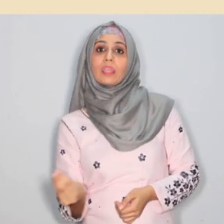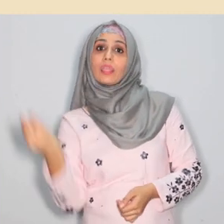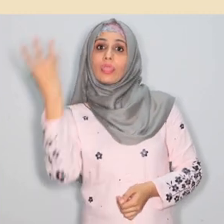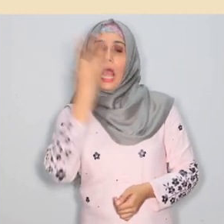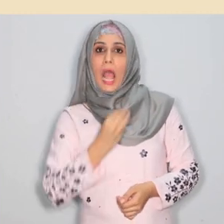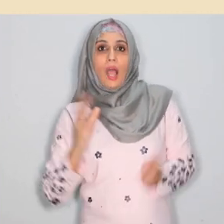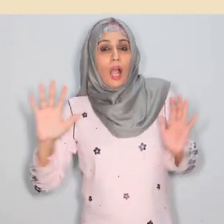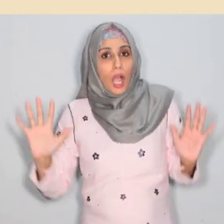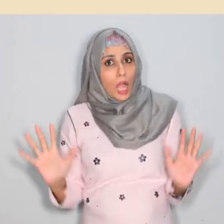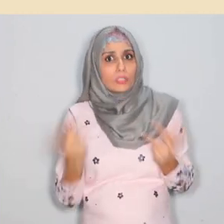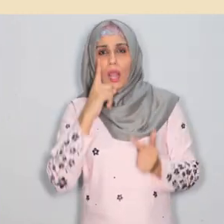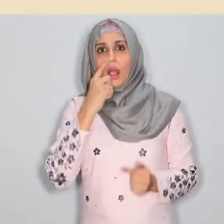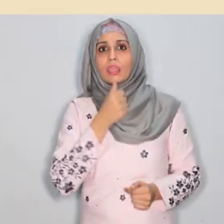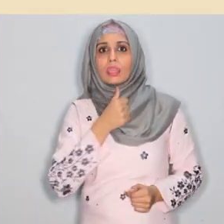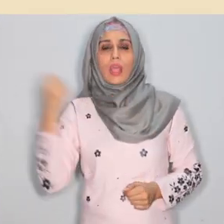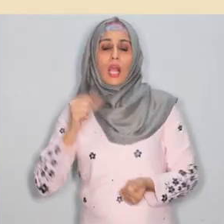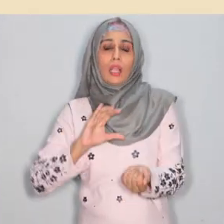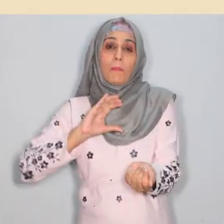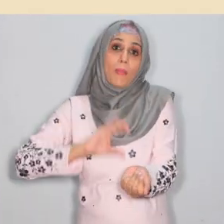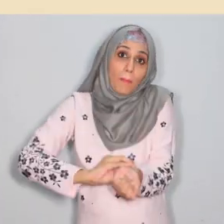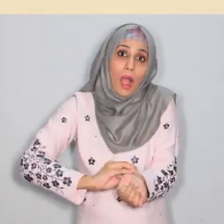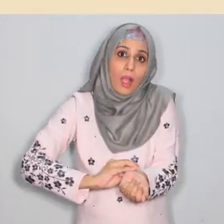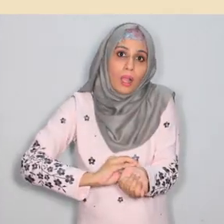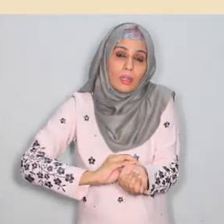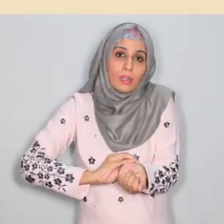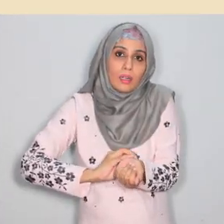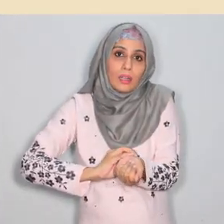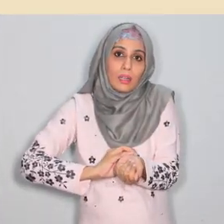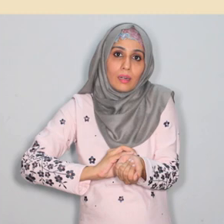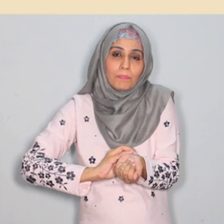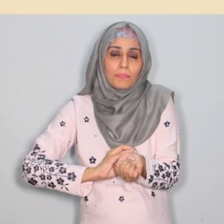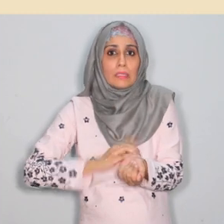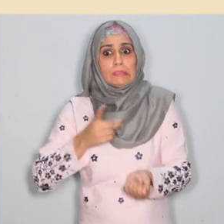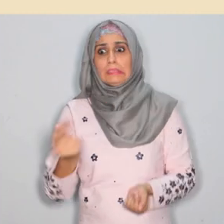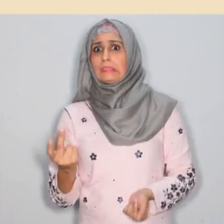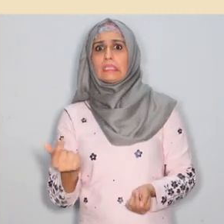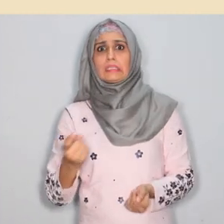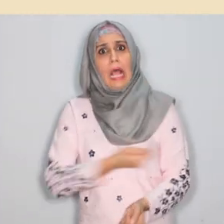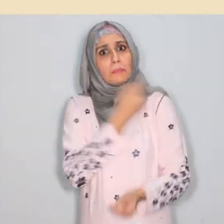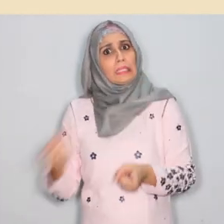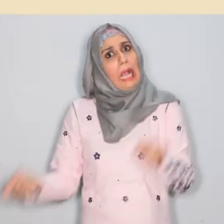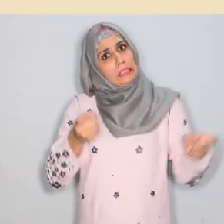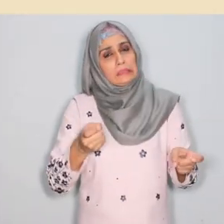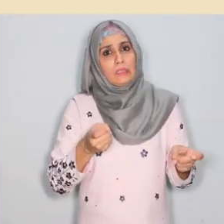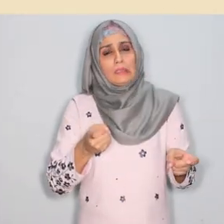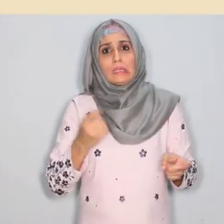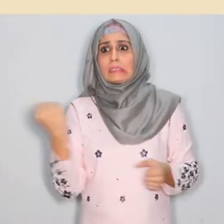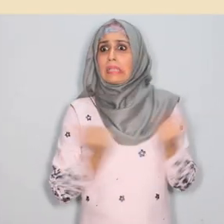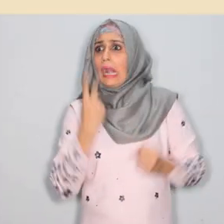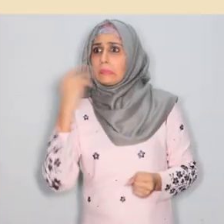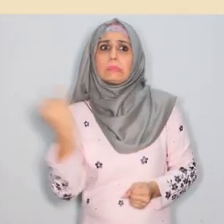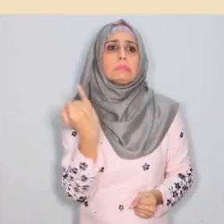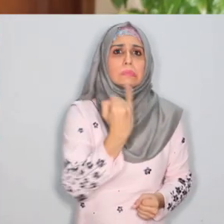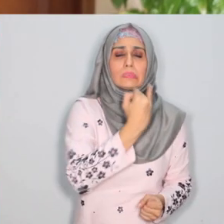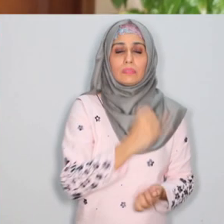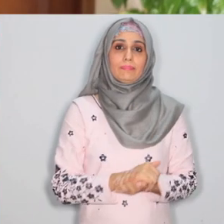एक दिन अचानक दादी जान की तबीयत बहुत खराब हो गई। इनको तो जल्दी से अस्पताल ले जाना होगा, कोई ट्रांसपोर्ट